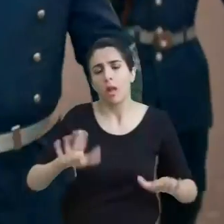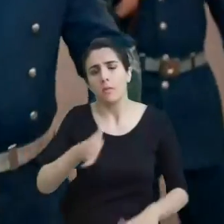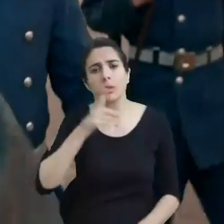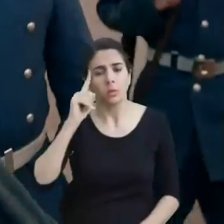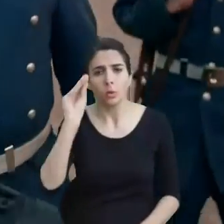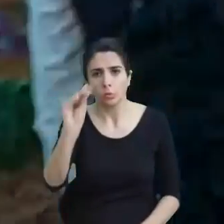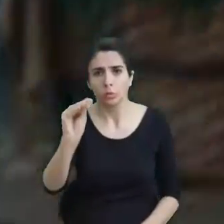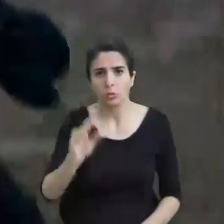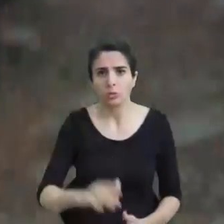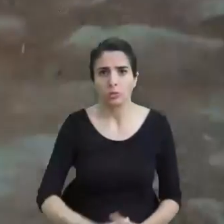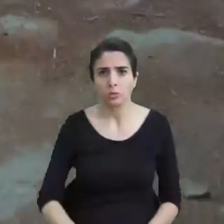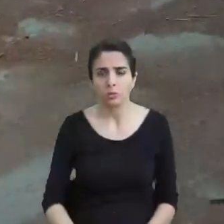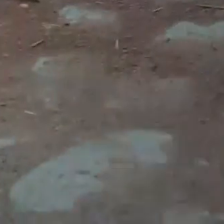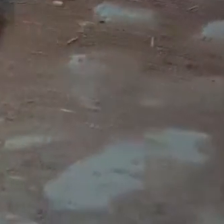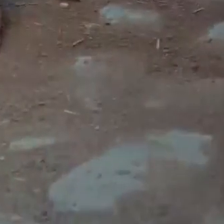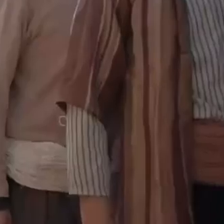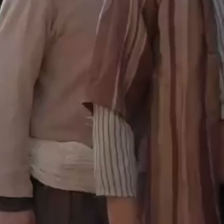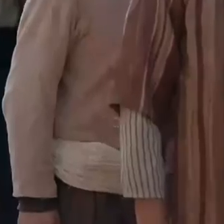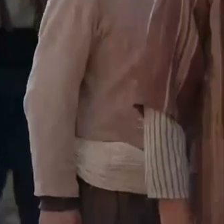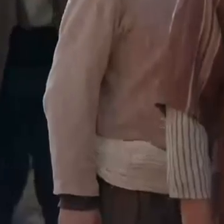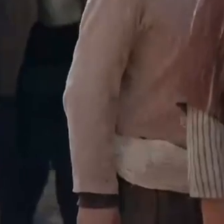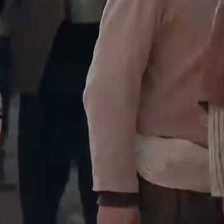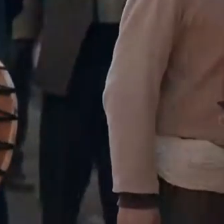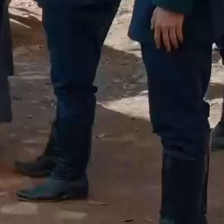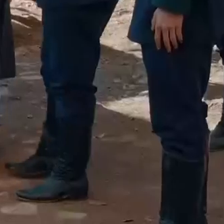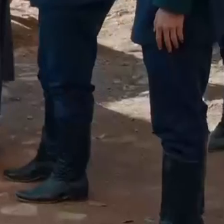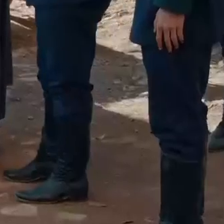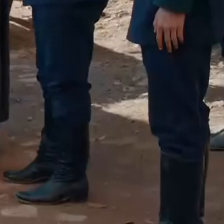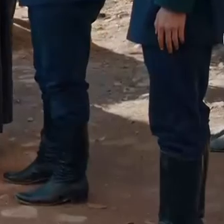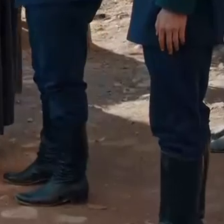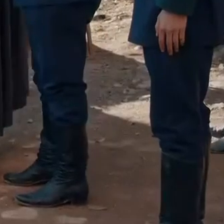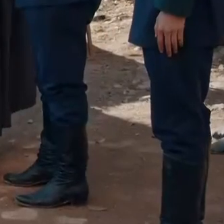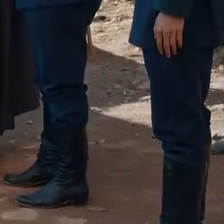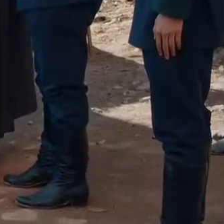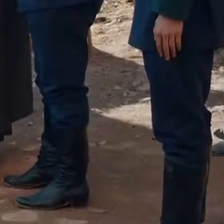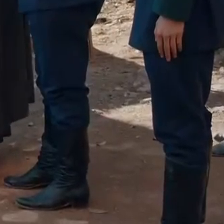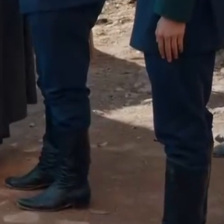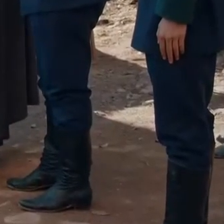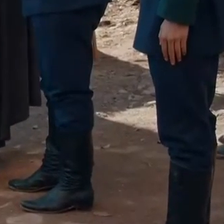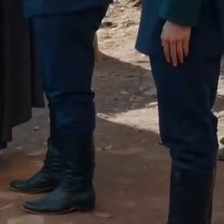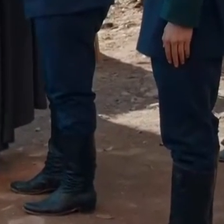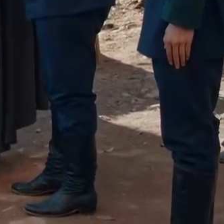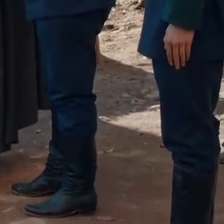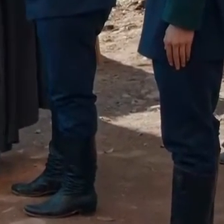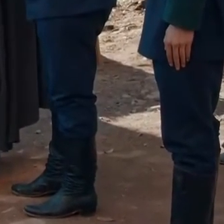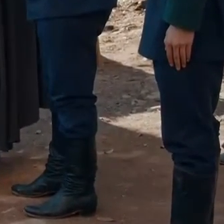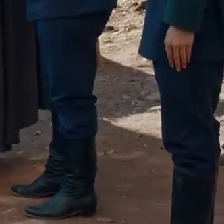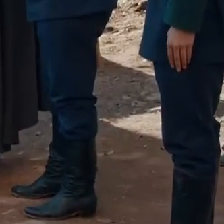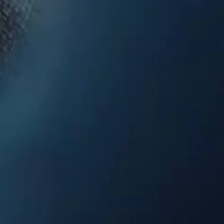bilesin. Kadı elinin içiyle öyle bir tokat indirdi ki Recai yere savruldu. Eliyle yerden destek alıp